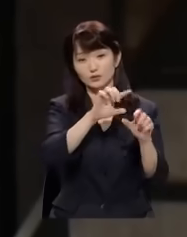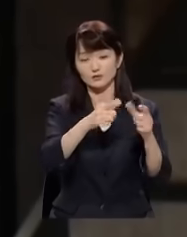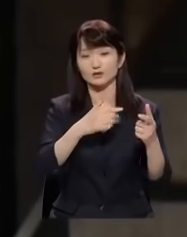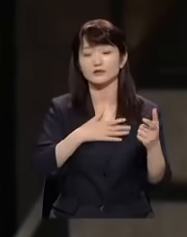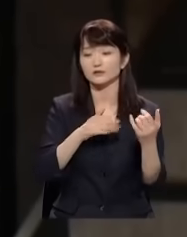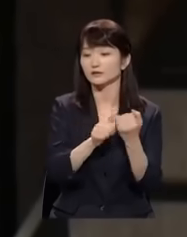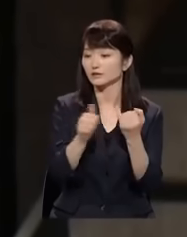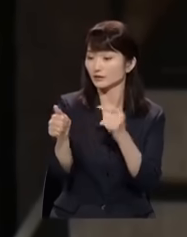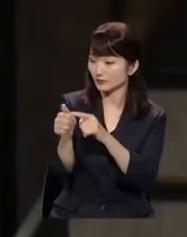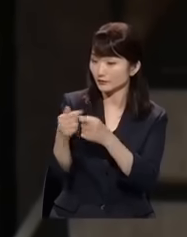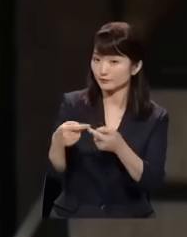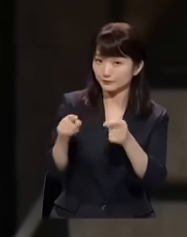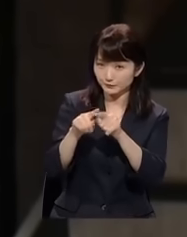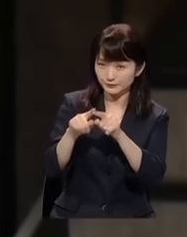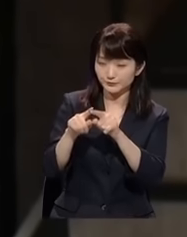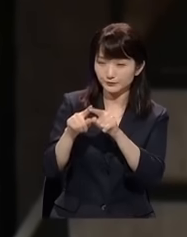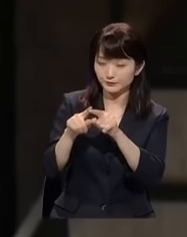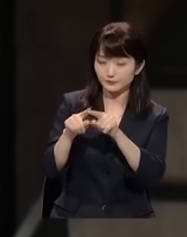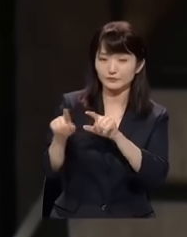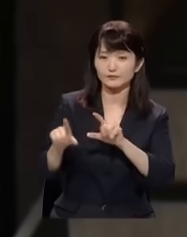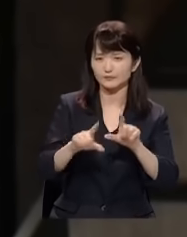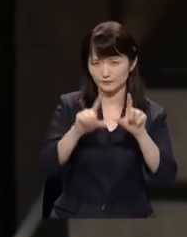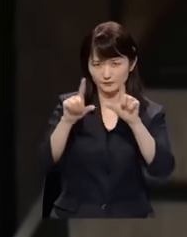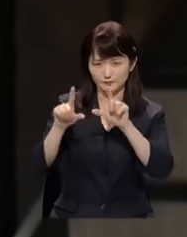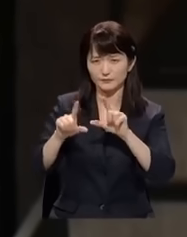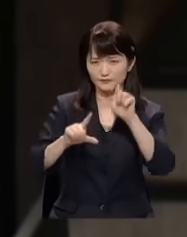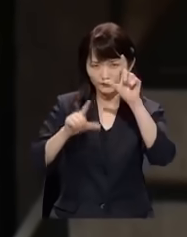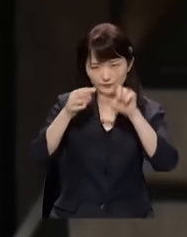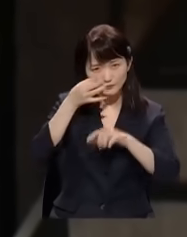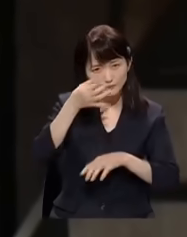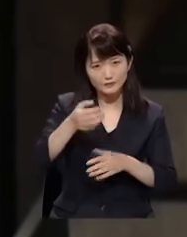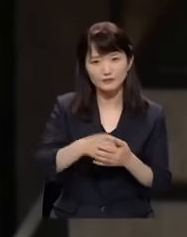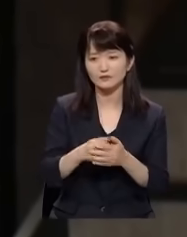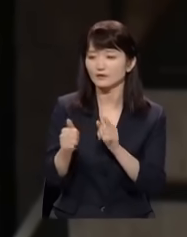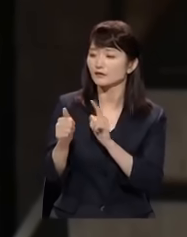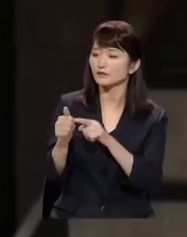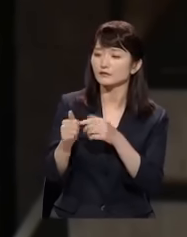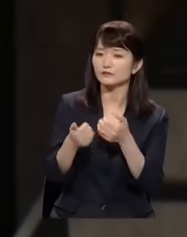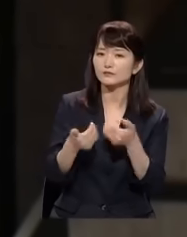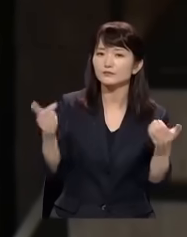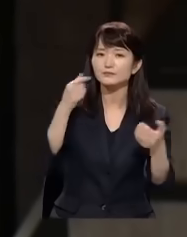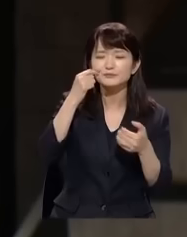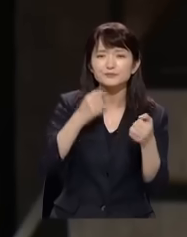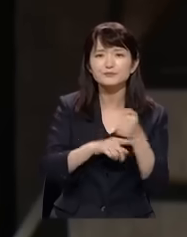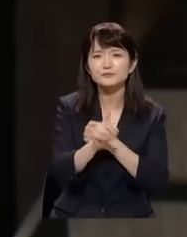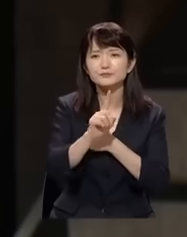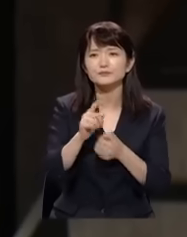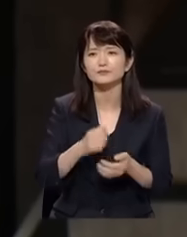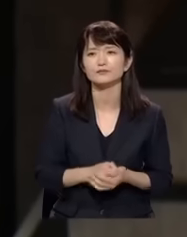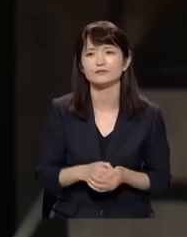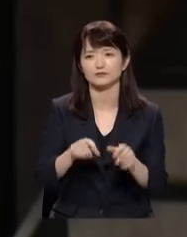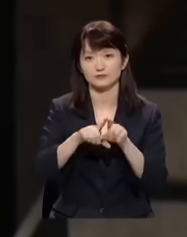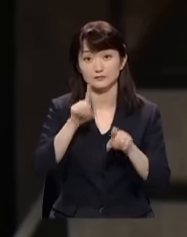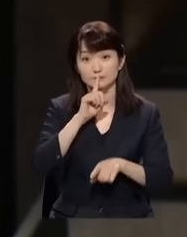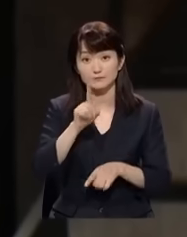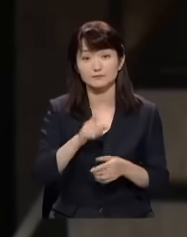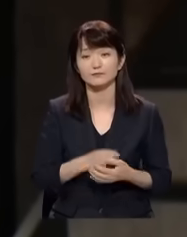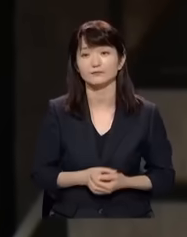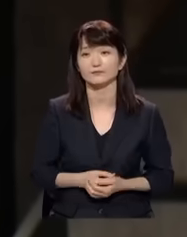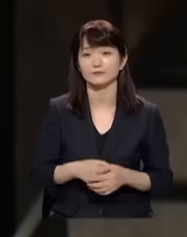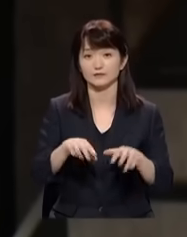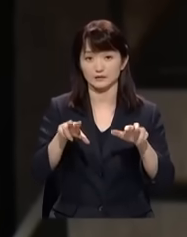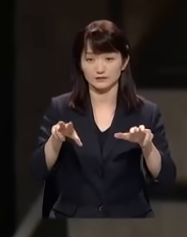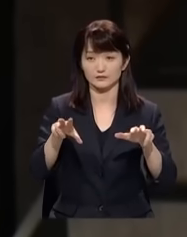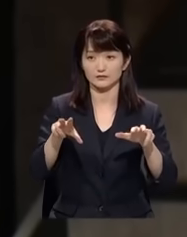함께 있는 그런 어떤 모습들을 보이고 우리는 이야기할 때 왜이 사람으로부터 떠나지 못하느냐 이렇게 우리가 일반적으로 이야기하는데 지금 우리가